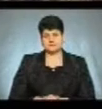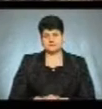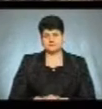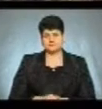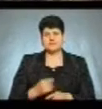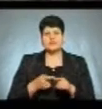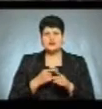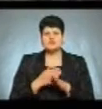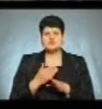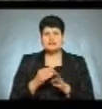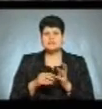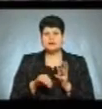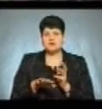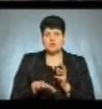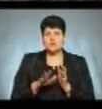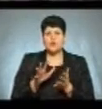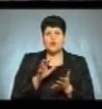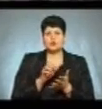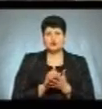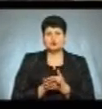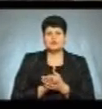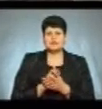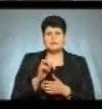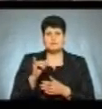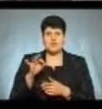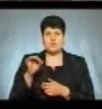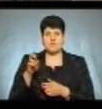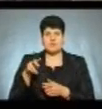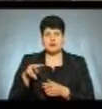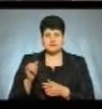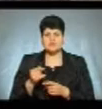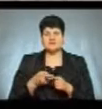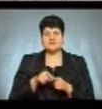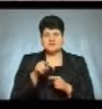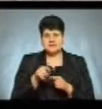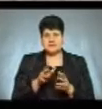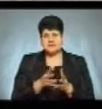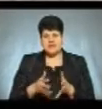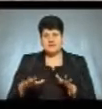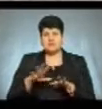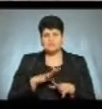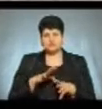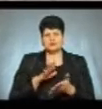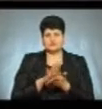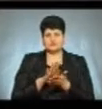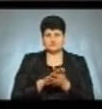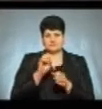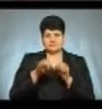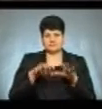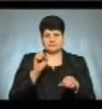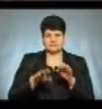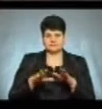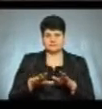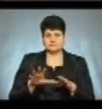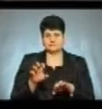Це частина земельної ділянки, яку орендує товариство «Біобластер». У цій силосній ямі і було звалище тваринних відходів.